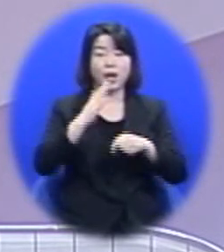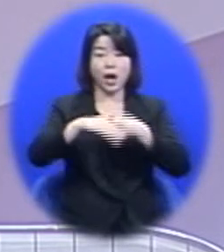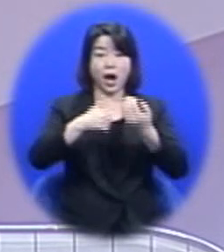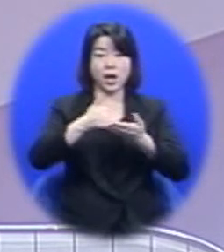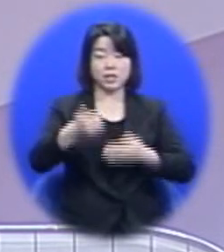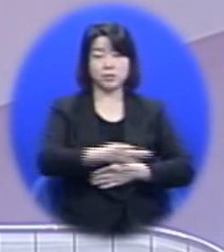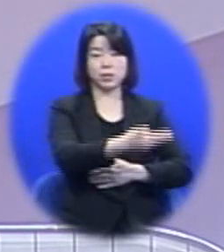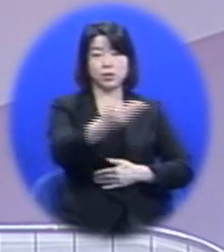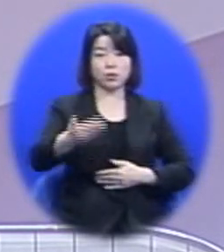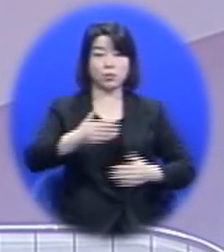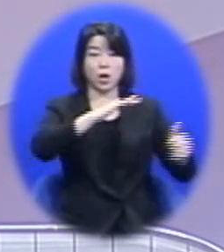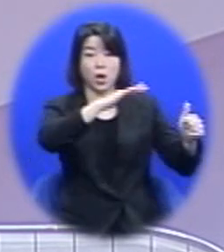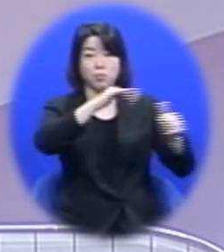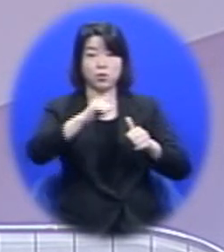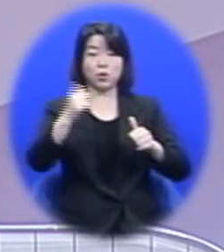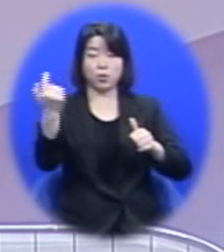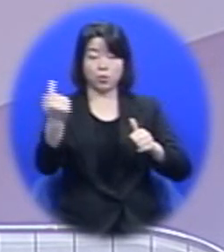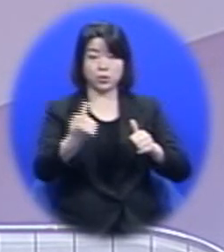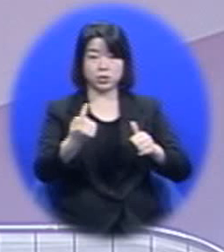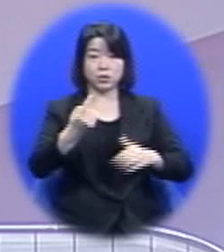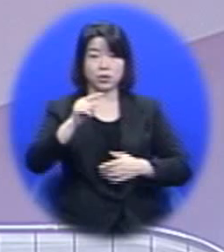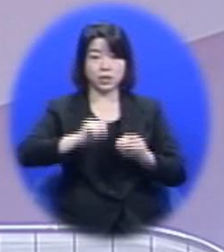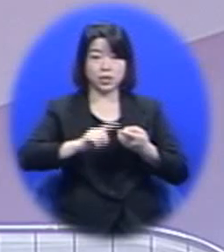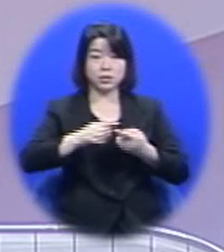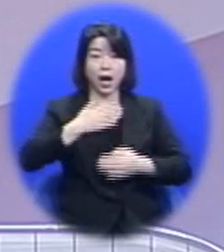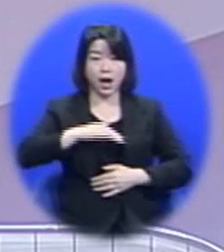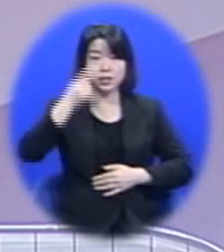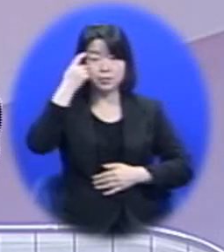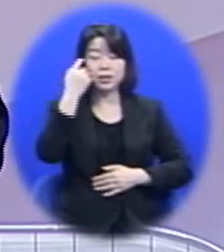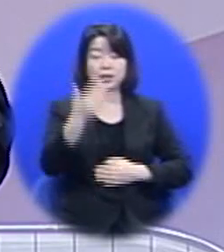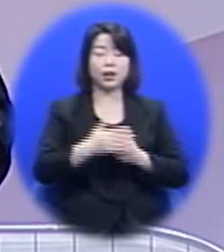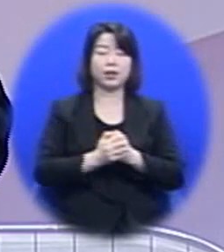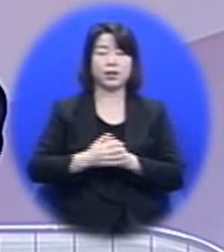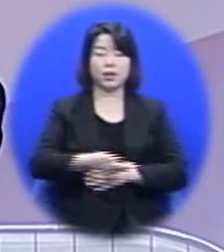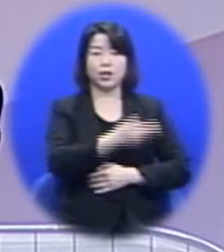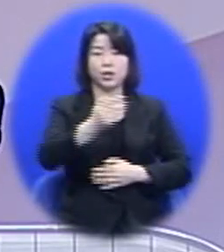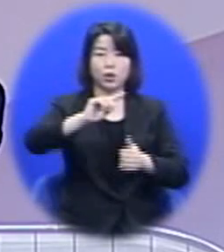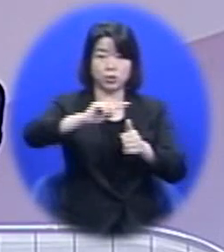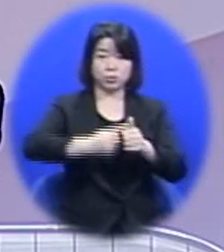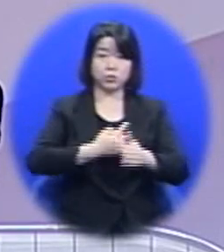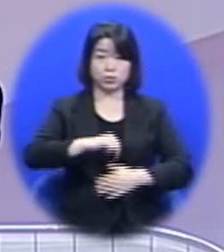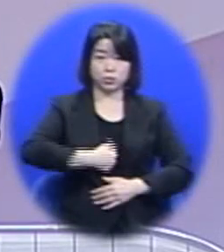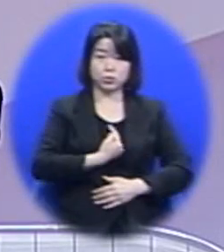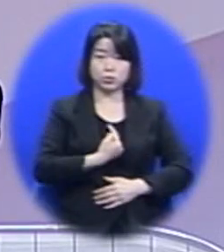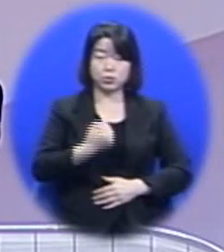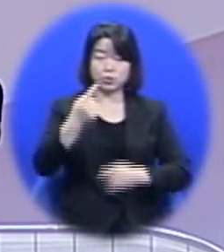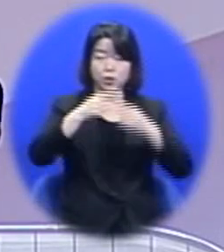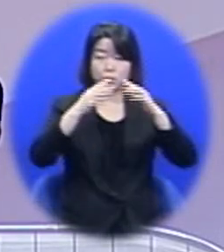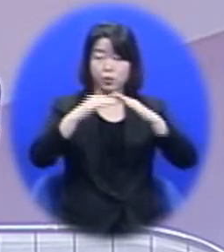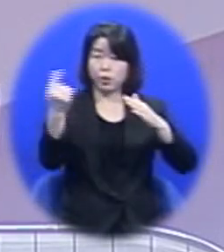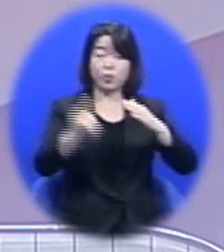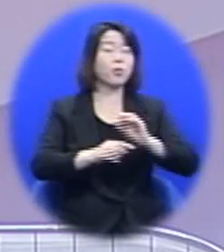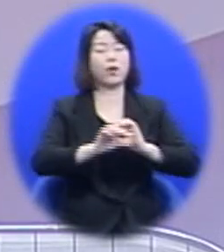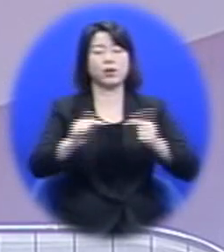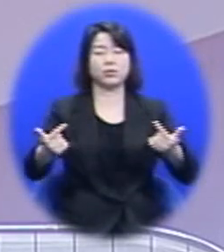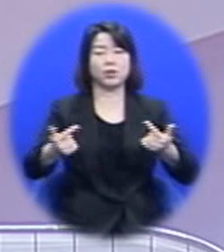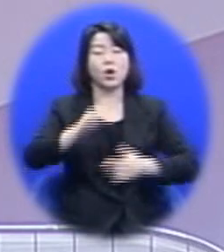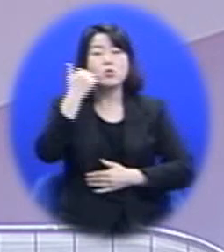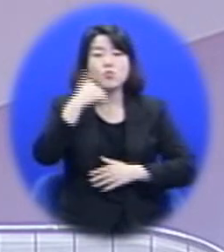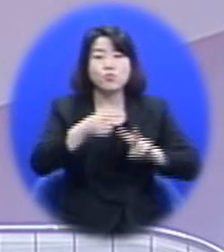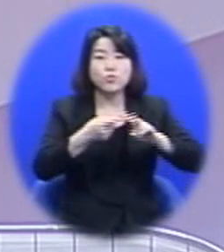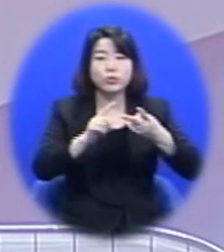하나님이 여러분을 불러서 오신 거 아십니까? 여러분이 스스로 교회에 나오신 거 아닙니다.